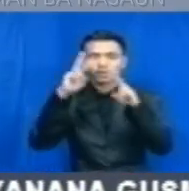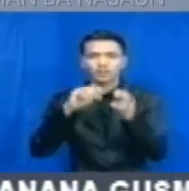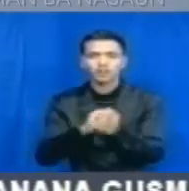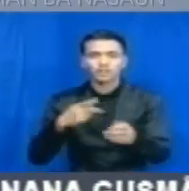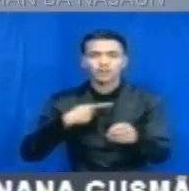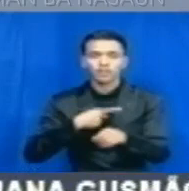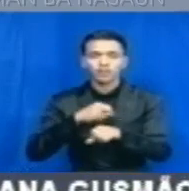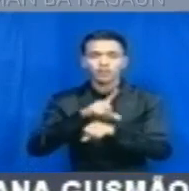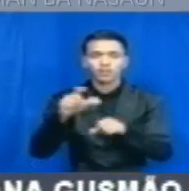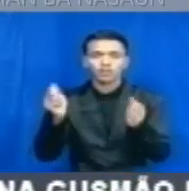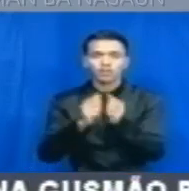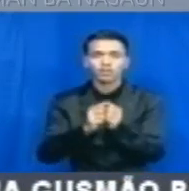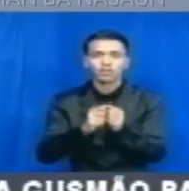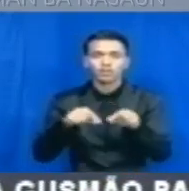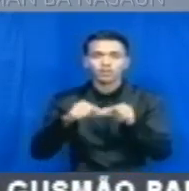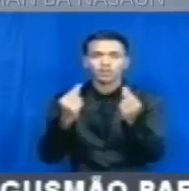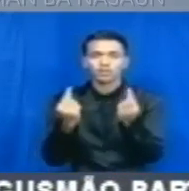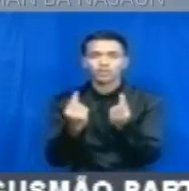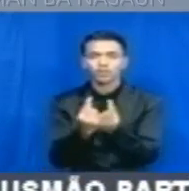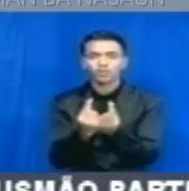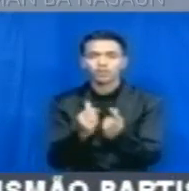dan rombongan, Bapak Ketua Parlemen.